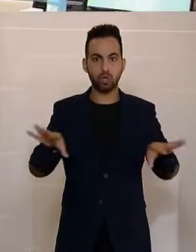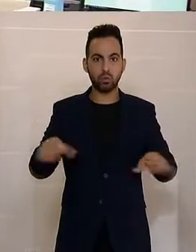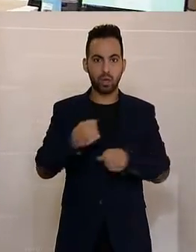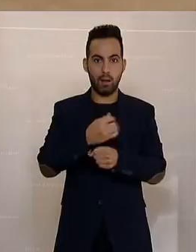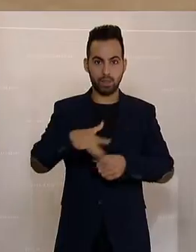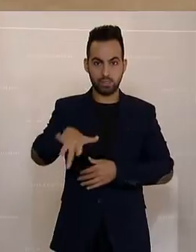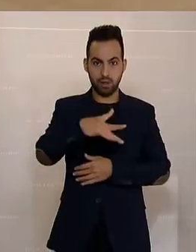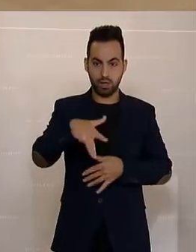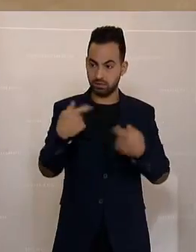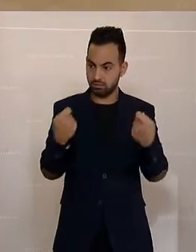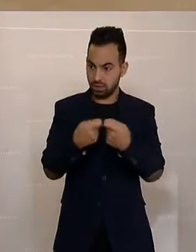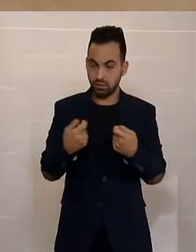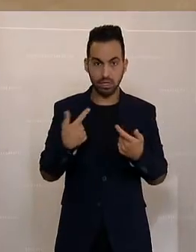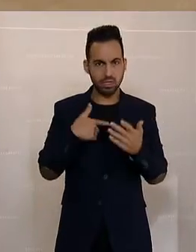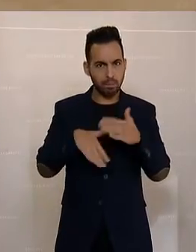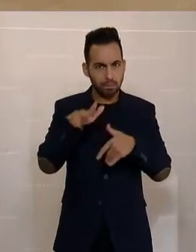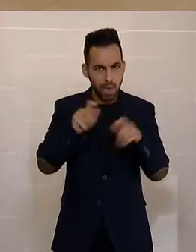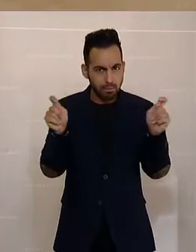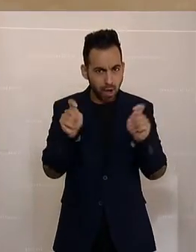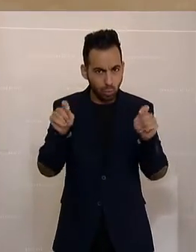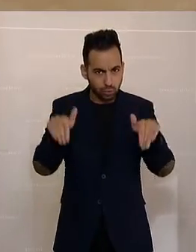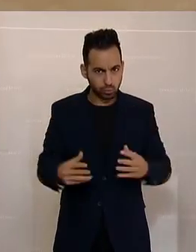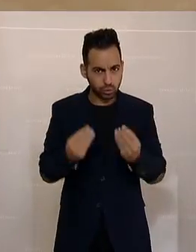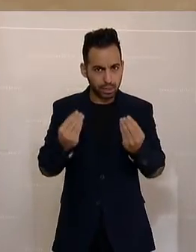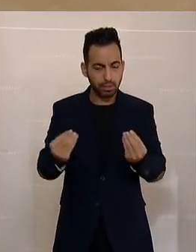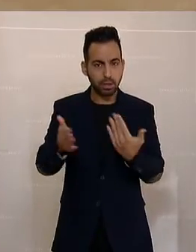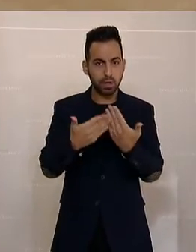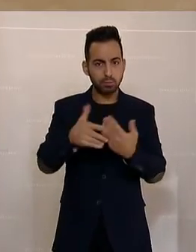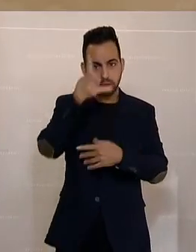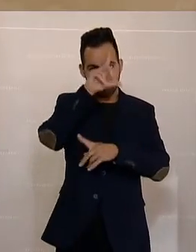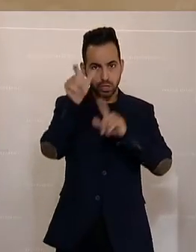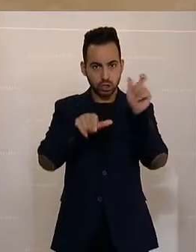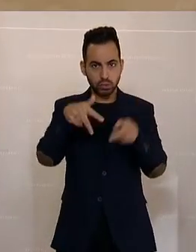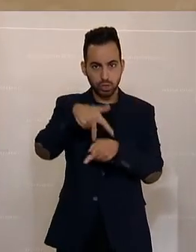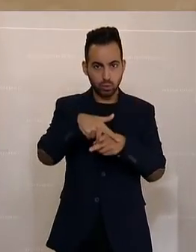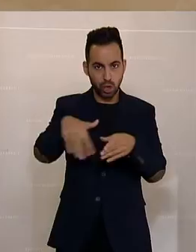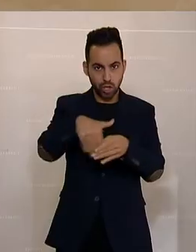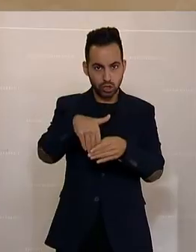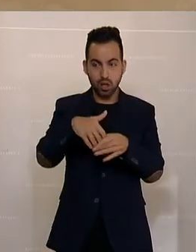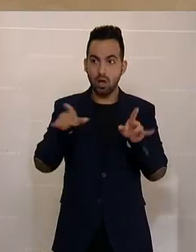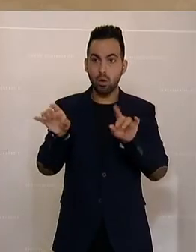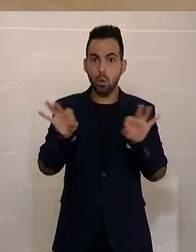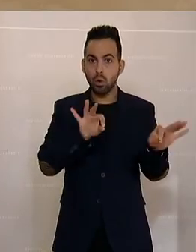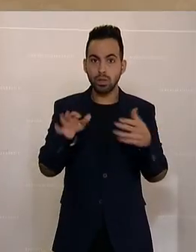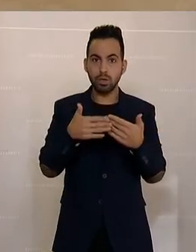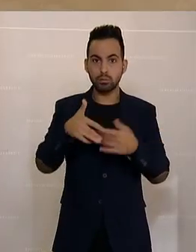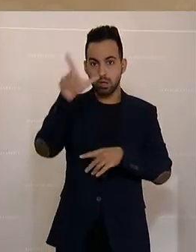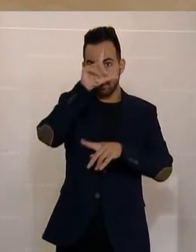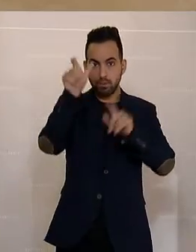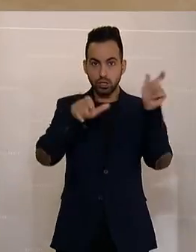Arbeitsplatz? Muss ich mit mehr Pausen rechnen, wenn ich Menschen mit Behinderungen einstelle? Kann ich Menschen mit Behinderungen eigentlich